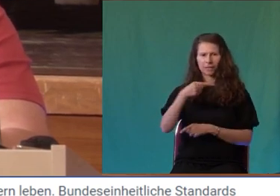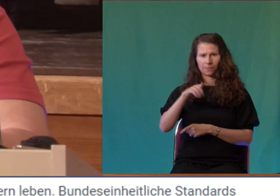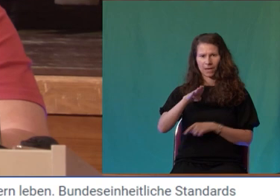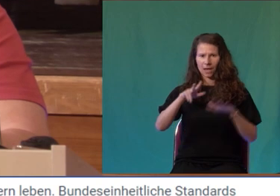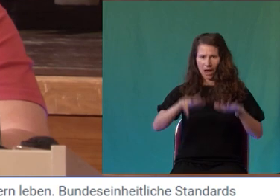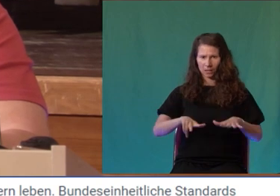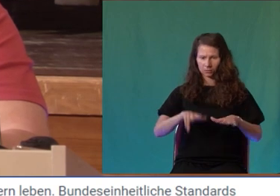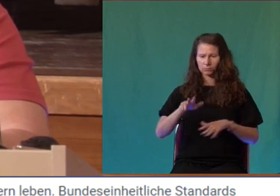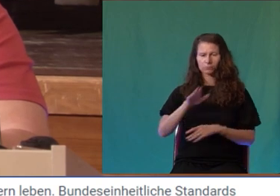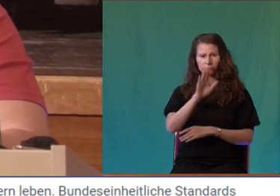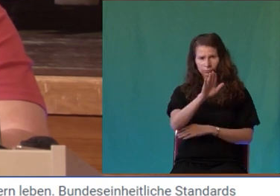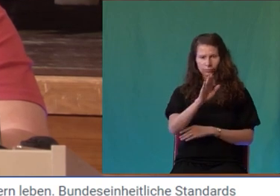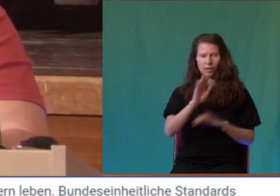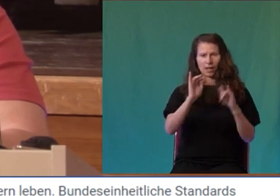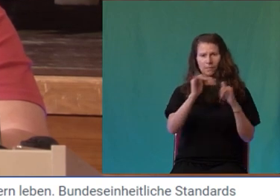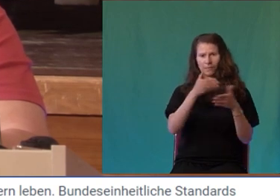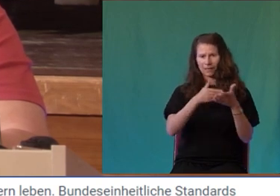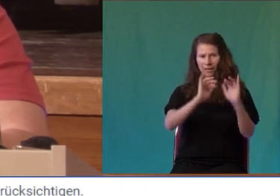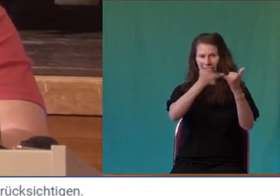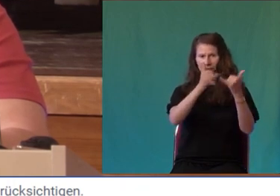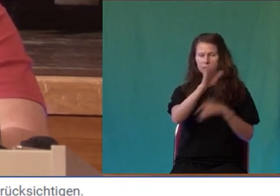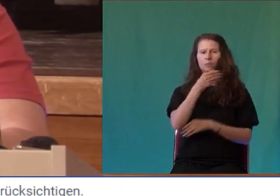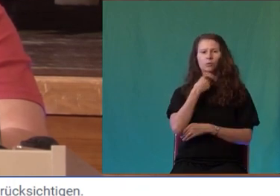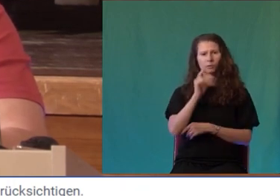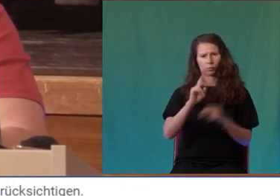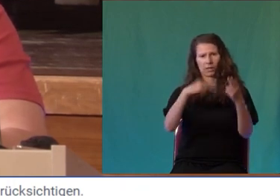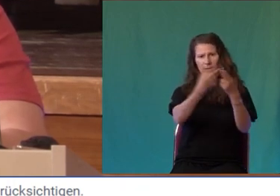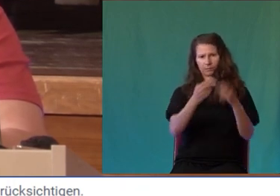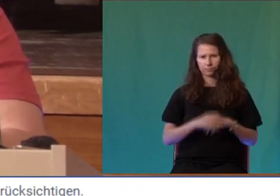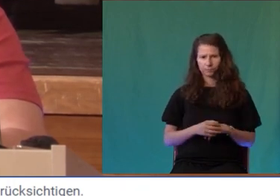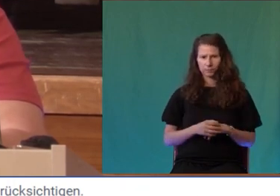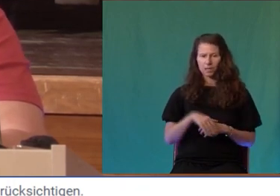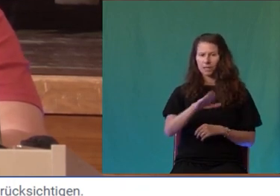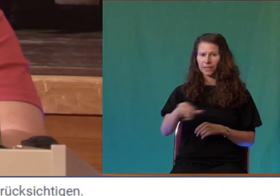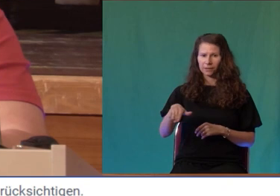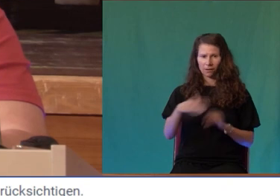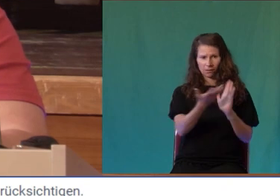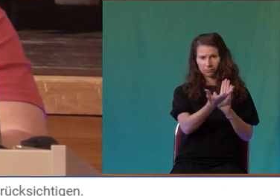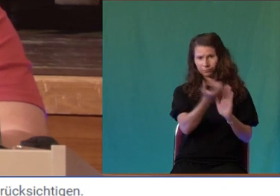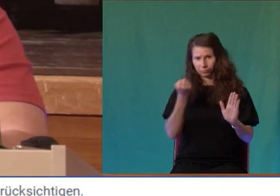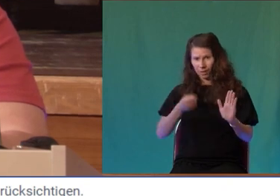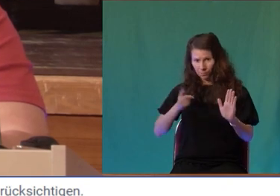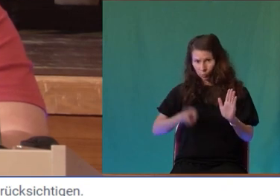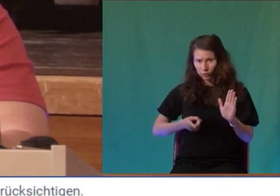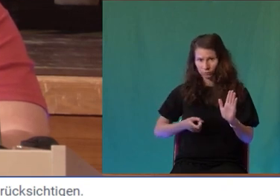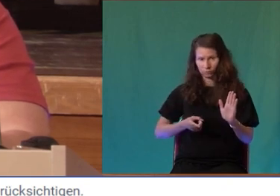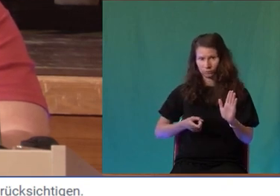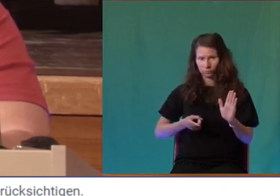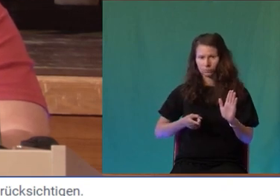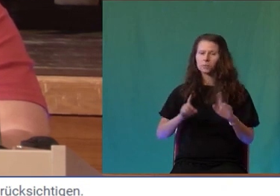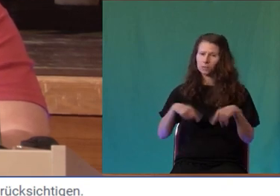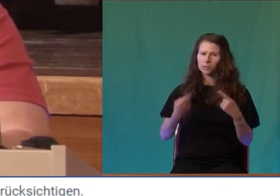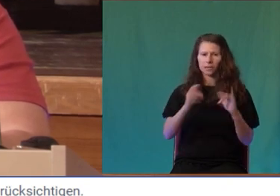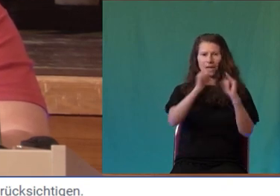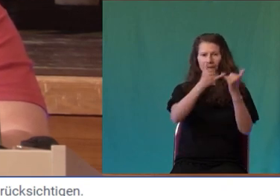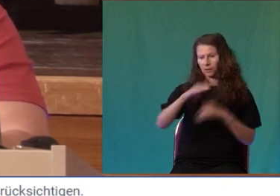Bedürfnisse der Behinderten Eltern ausgerichtet sein ist eine Herausnahme der Kinder aus der Familie unumgänglich sind Eltern